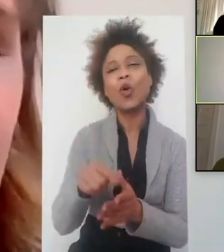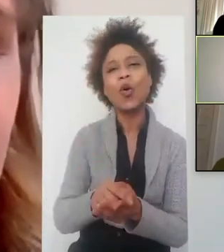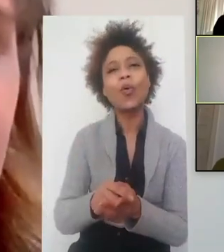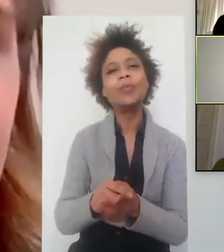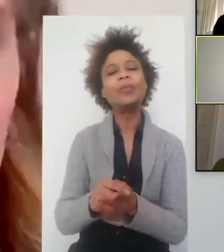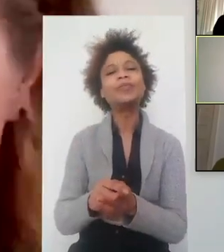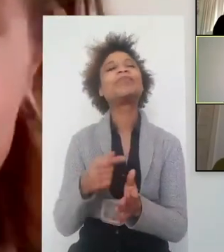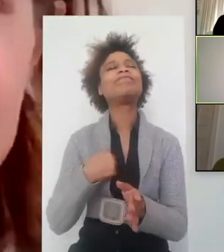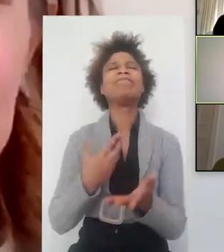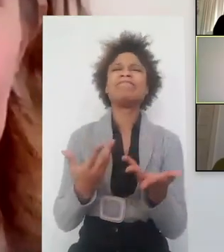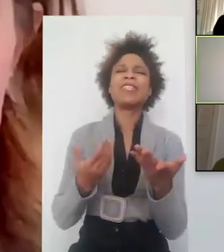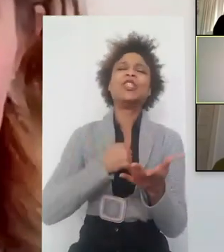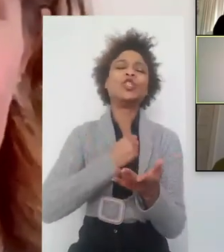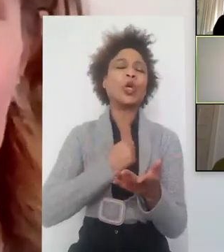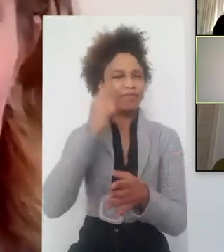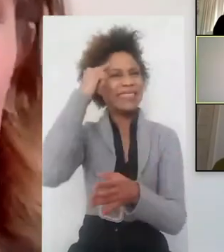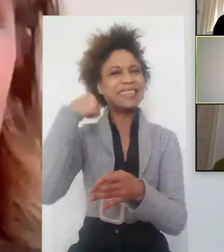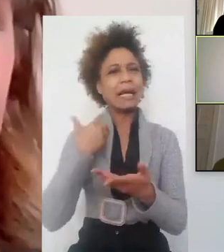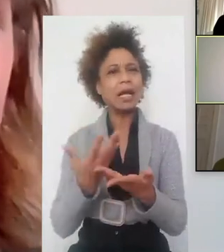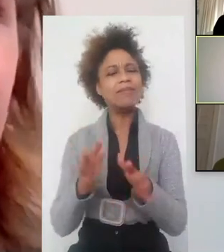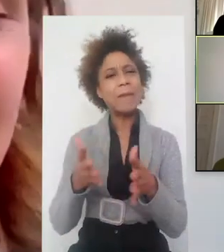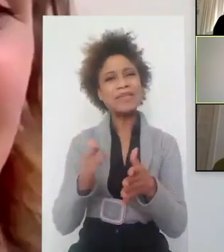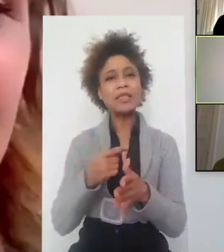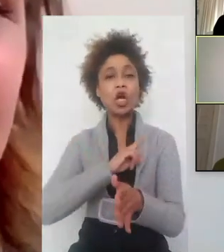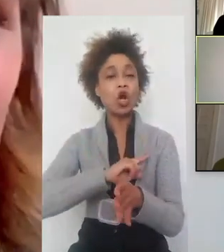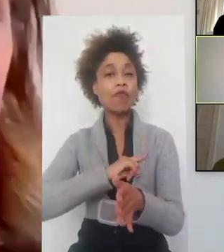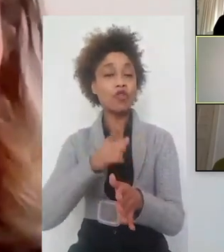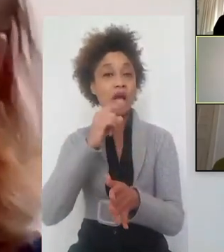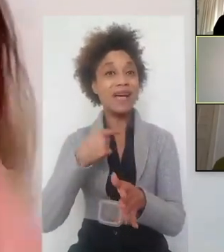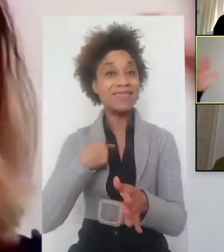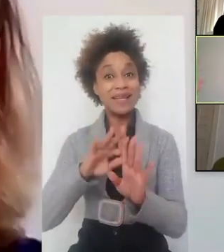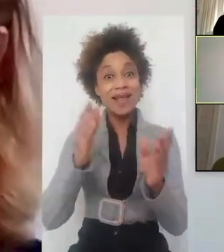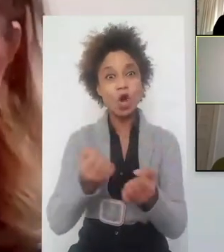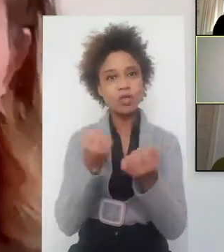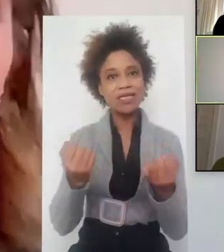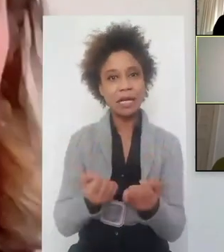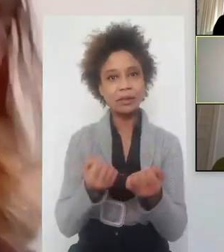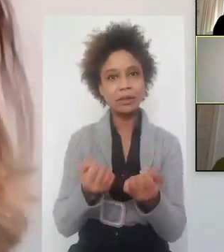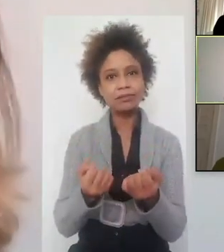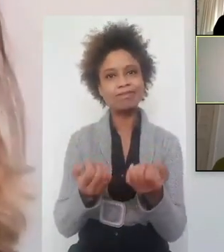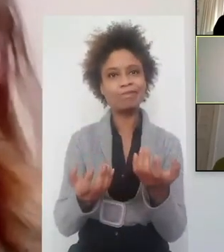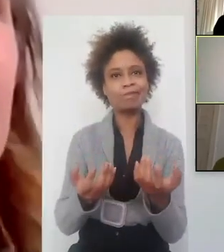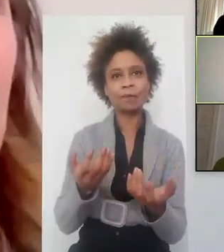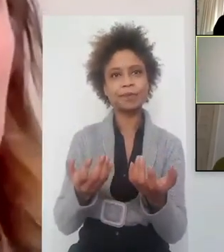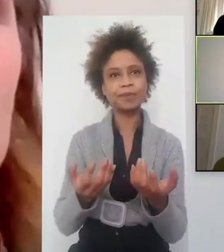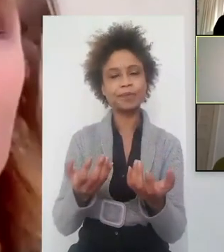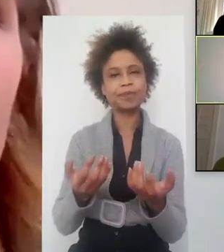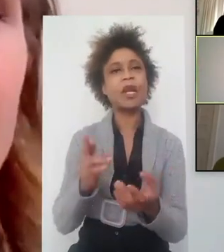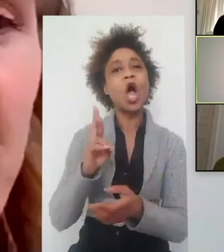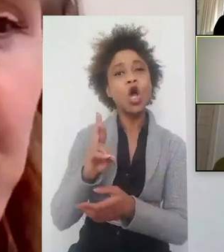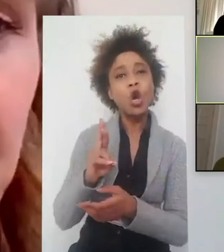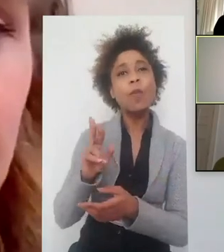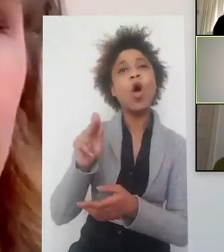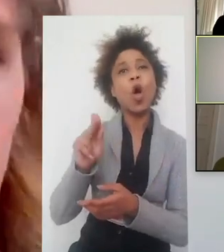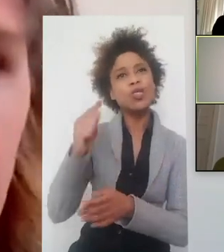niet iedereen is anders. Iedereen heeft andere wensen en daarom is het goed om zo breed mogelijk groep te